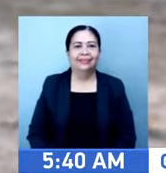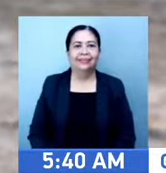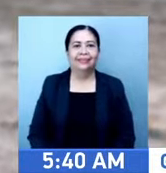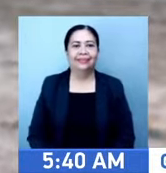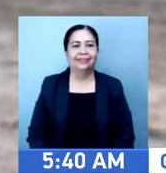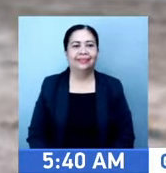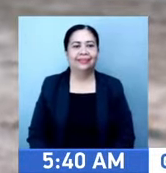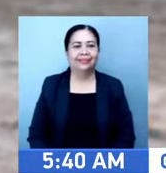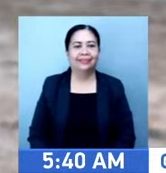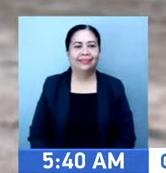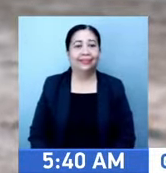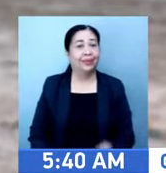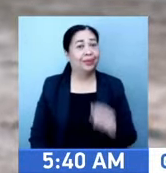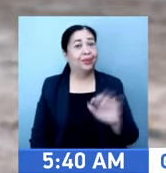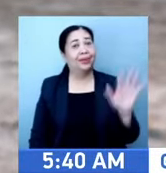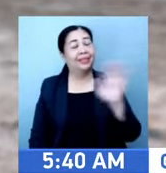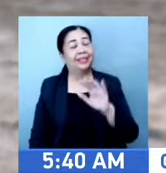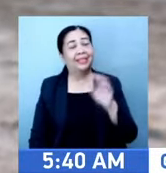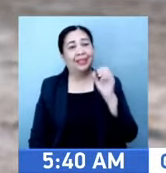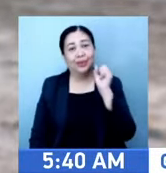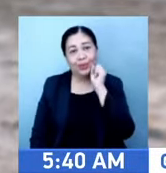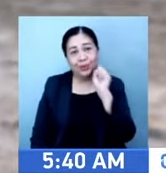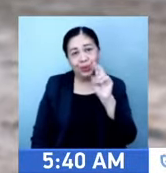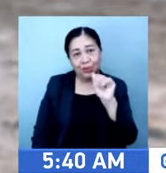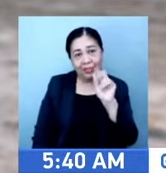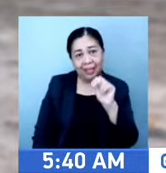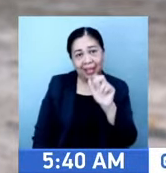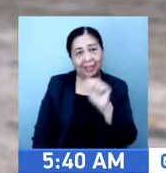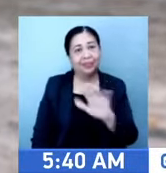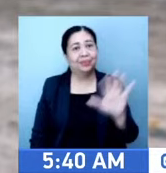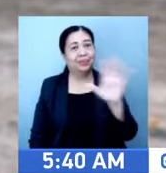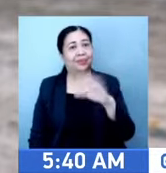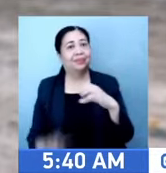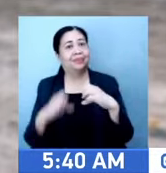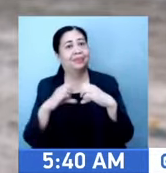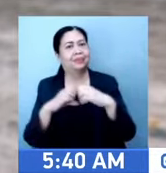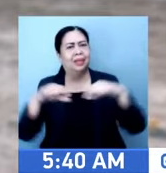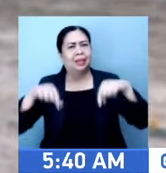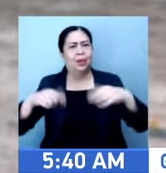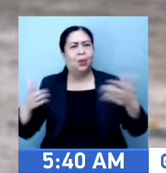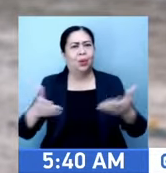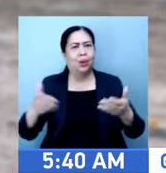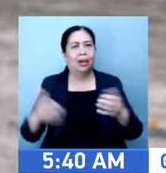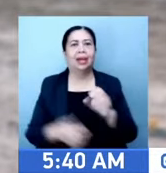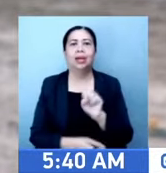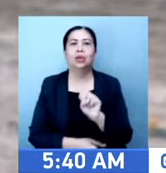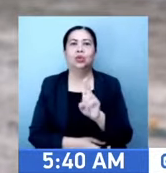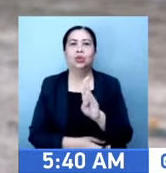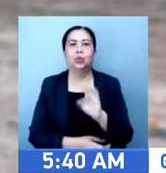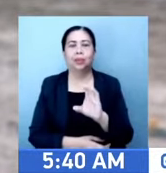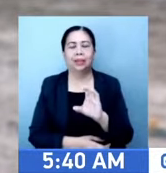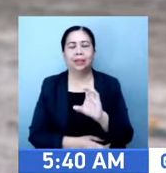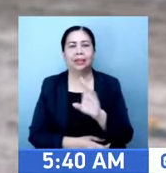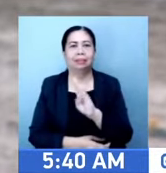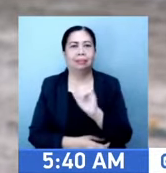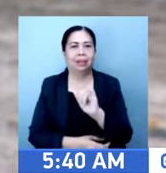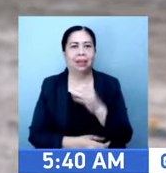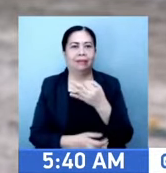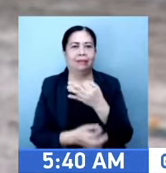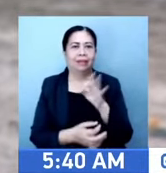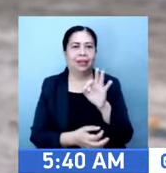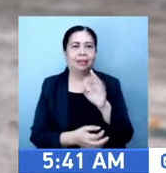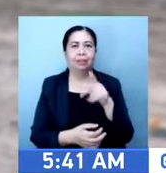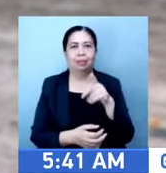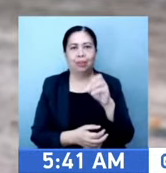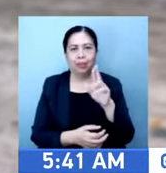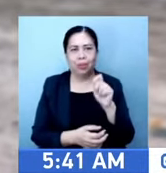Good morning, Miss Susan. Good morning, mga kapuso. Andito po ako ngayon sa Subic Bay Freeport dito sa Ambales. At sa mga oras na ito ay maganda po ang sikat ng